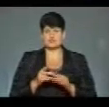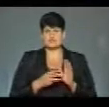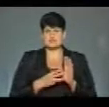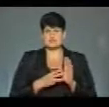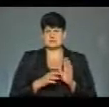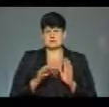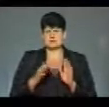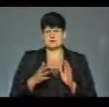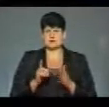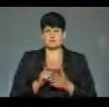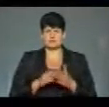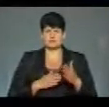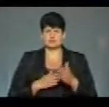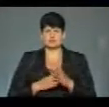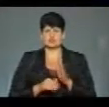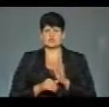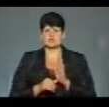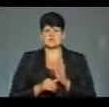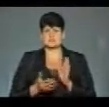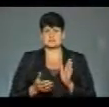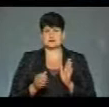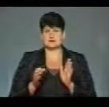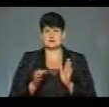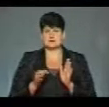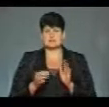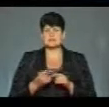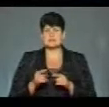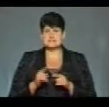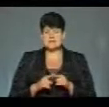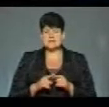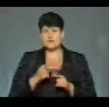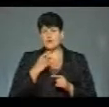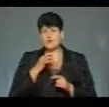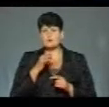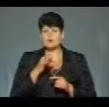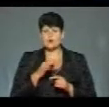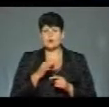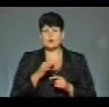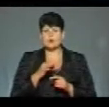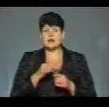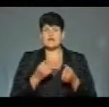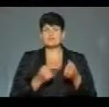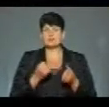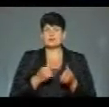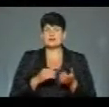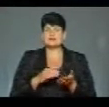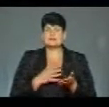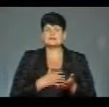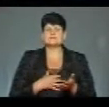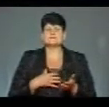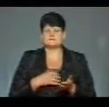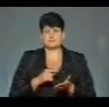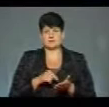градусів, при тому, що 6 максимум допустимий. Ну, знову-таки, це свідчить про автомобілецентризм міста, типу, те, що